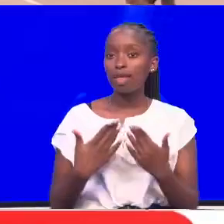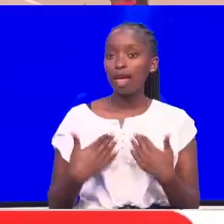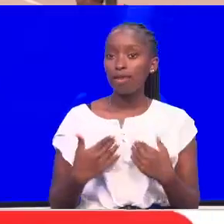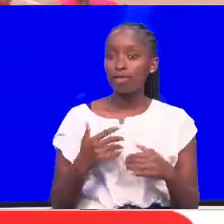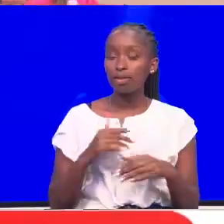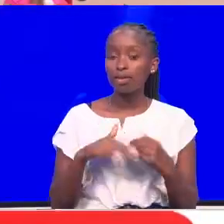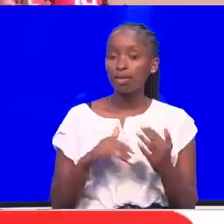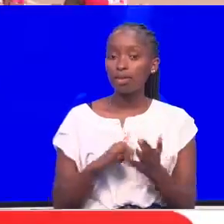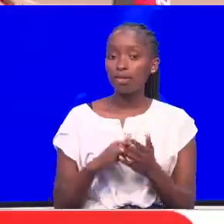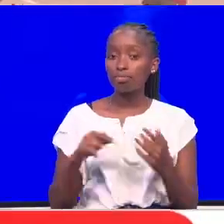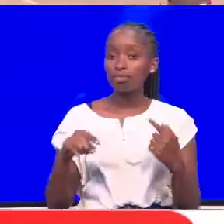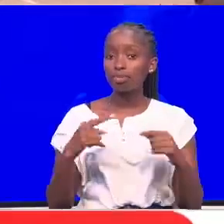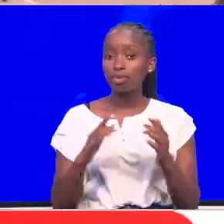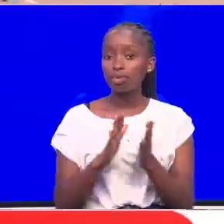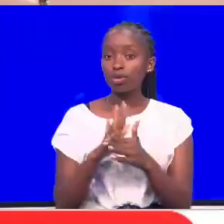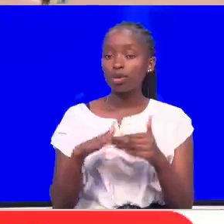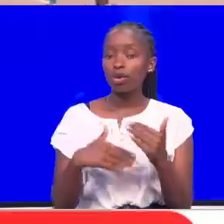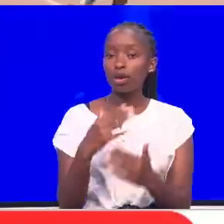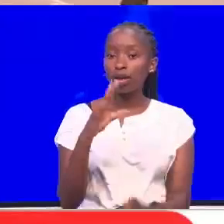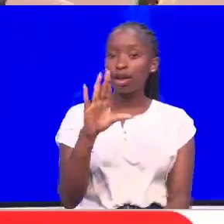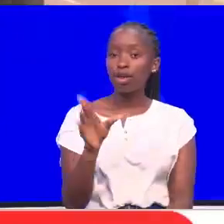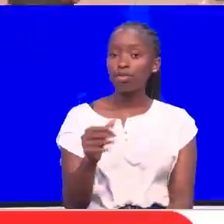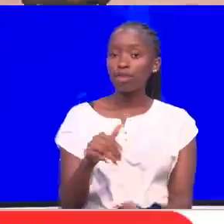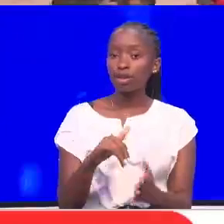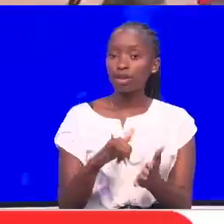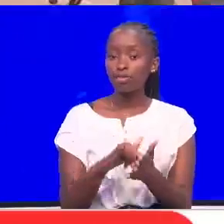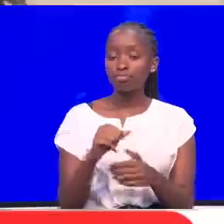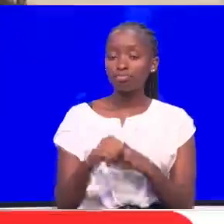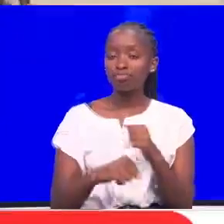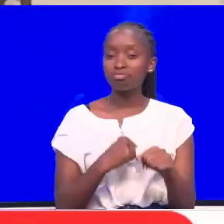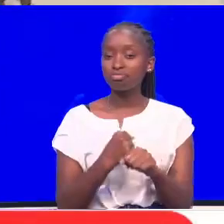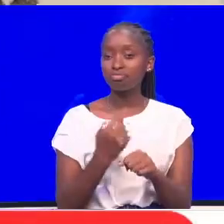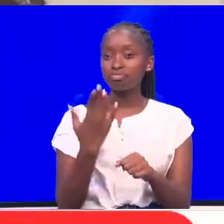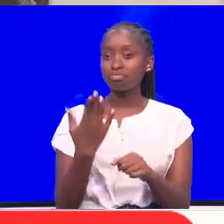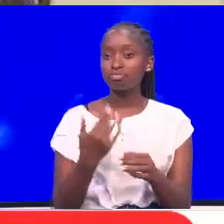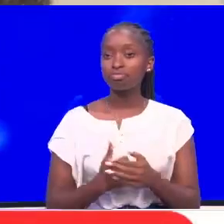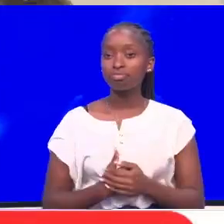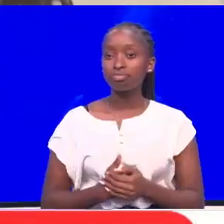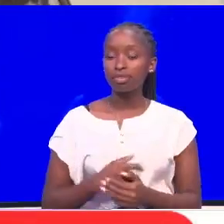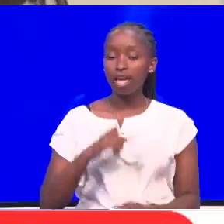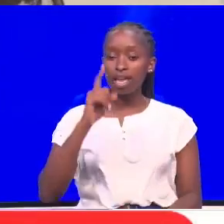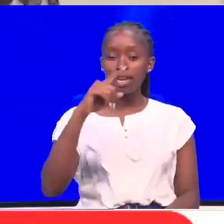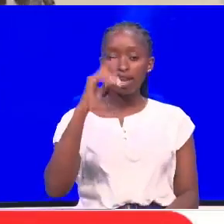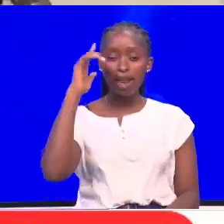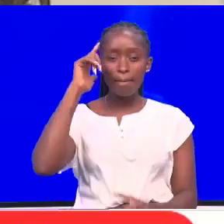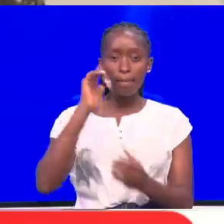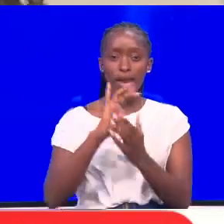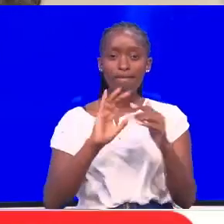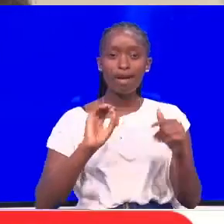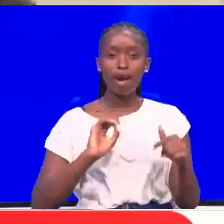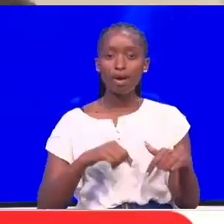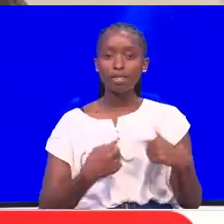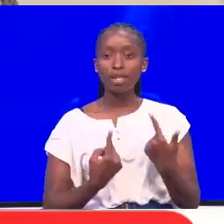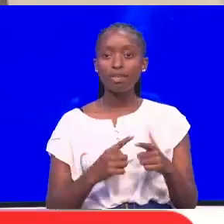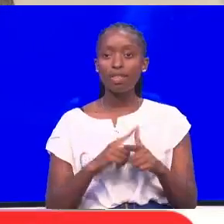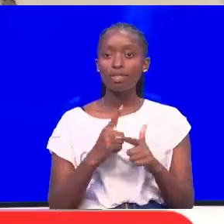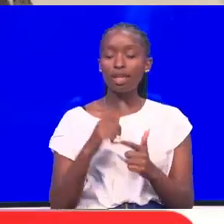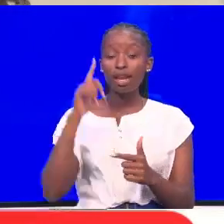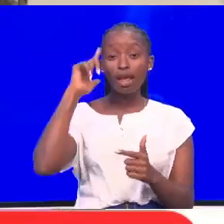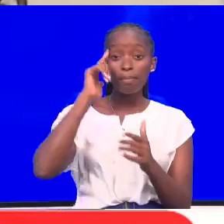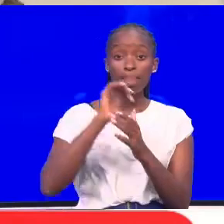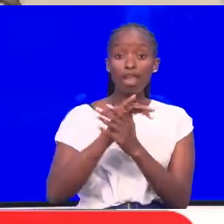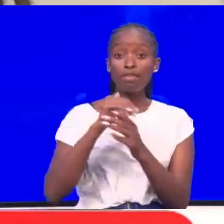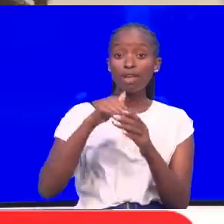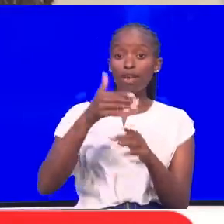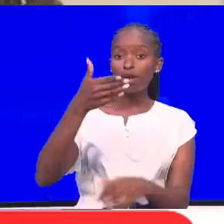ya All Africa Games baadaye mwakani. We have to believe in ourselves and then believe in God and have